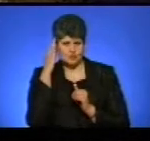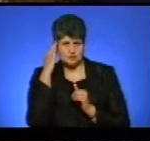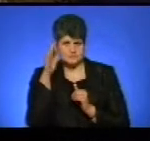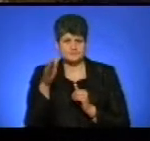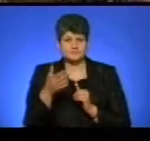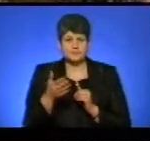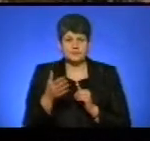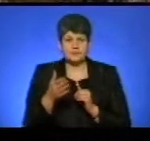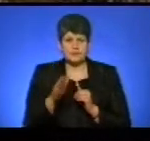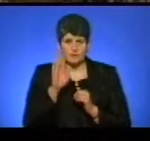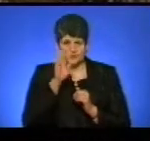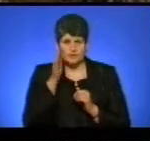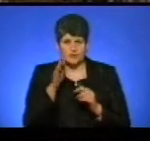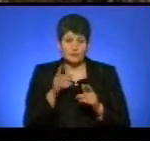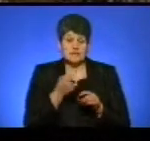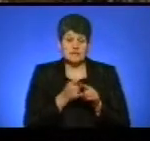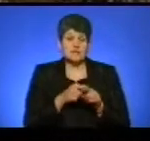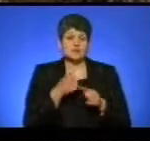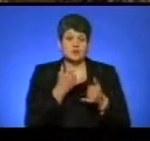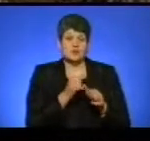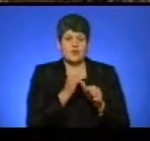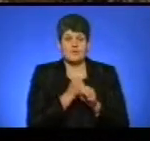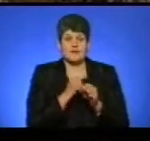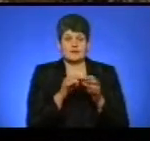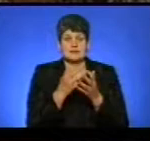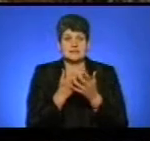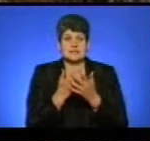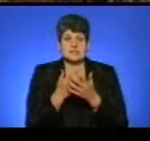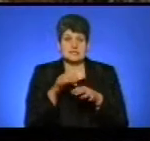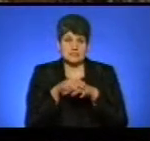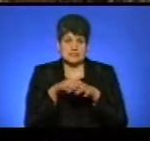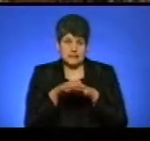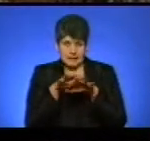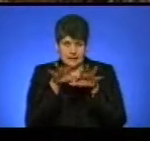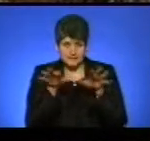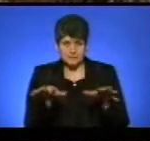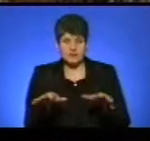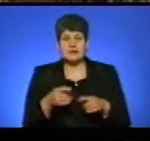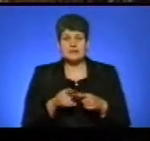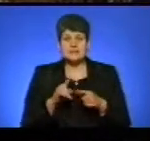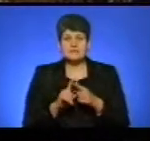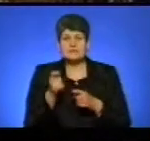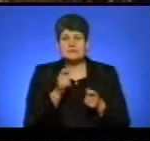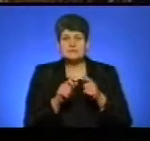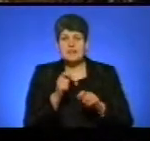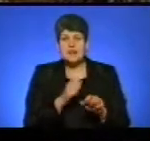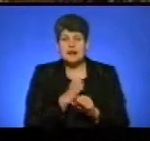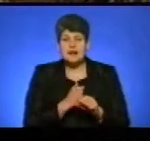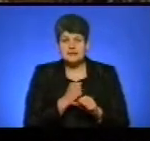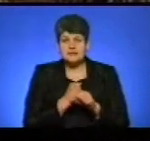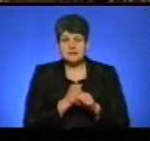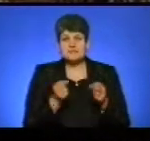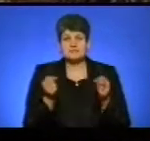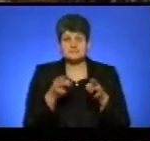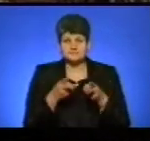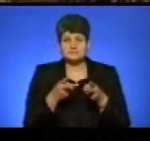операторів, властиво використовуються сітки. Ну і ще один позитив. Ці сітки плетені з піксельної